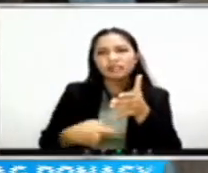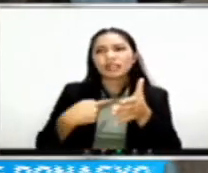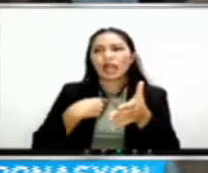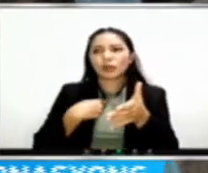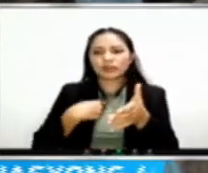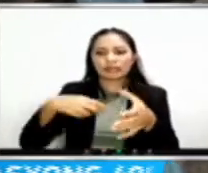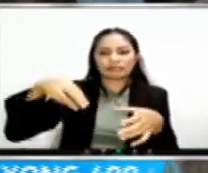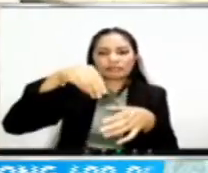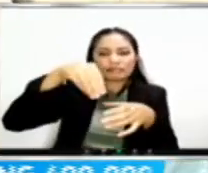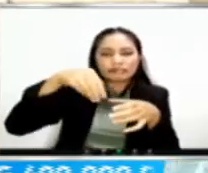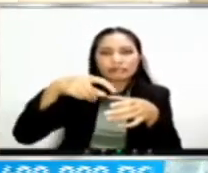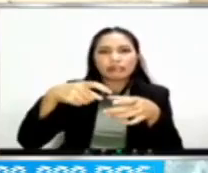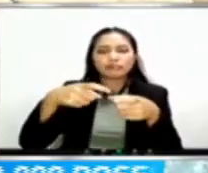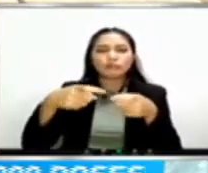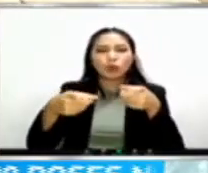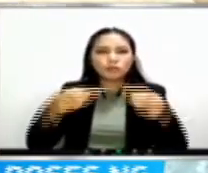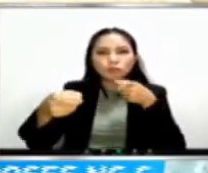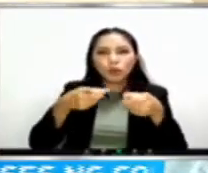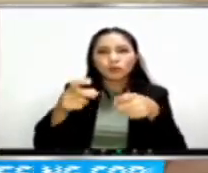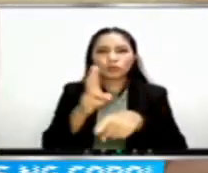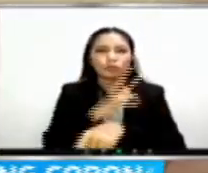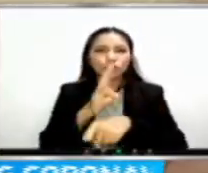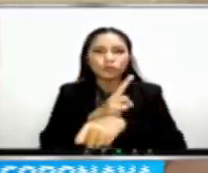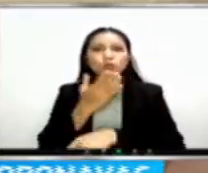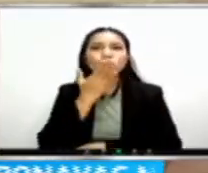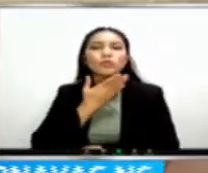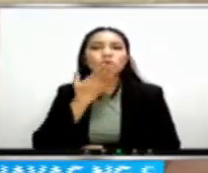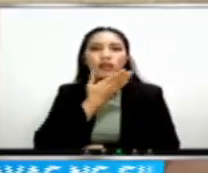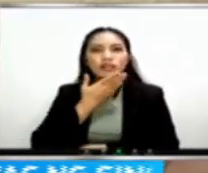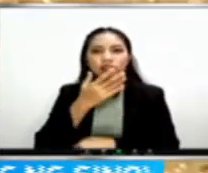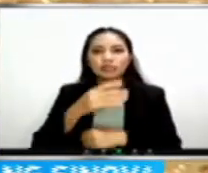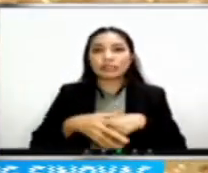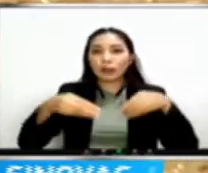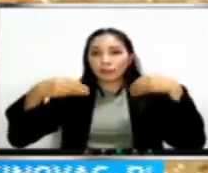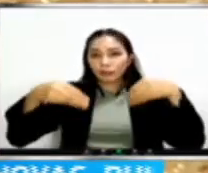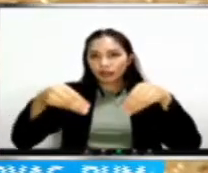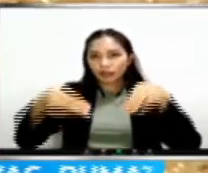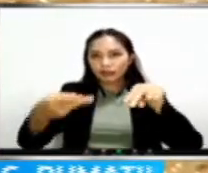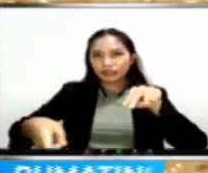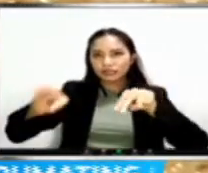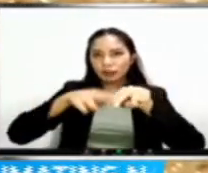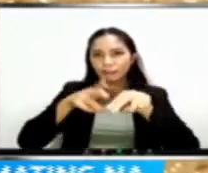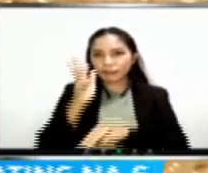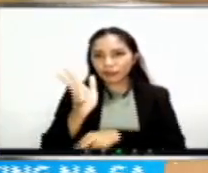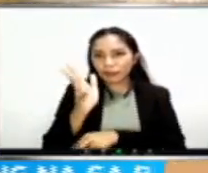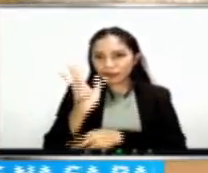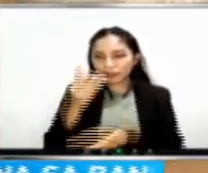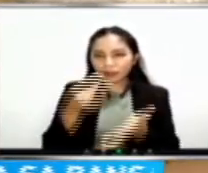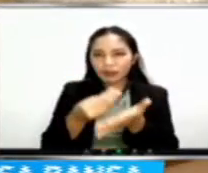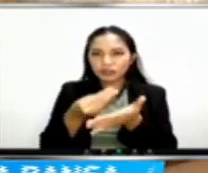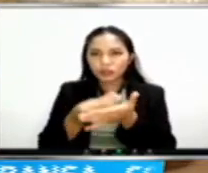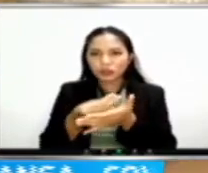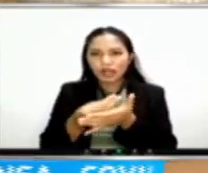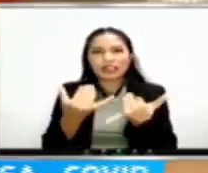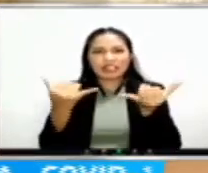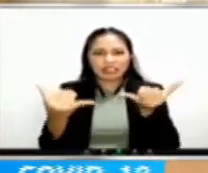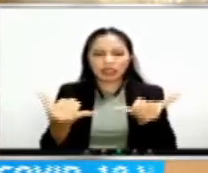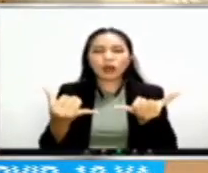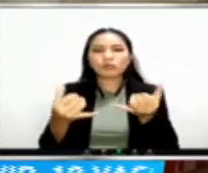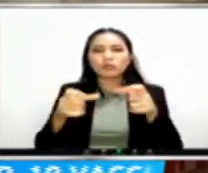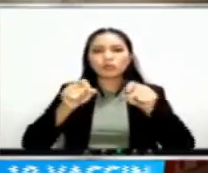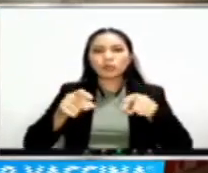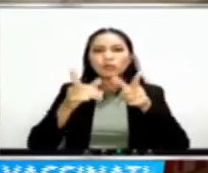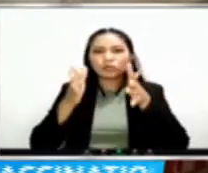Sa Marikina Public Market, tumaas ng 50 pesos kada sakong asukal, kaya napipilitan ng mga retailers na ipasa ito sa mga